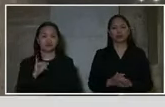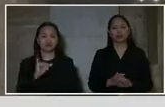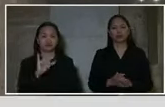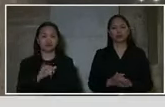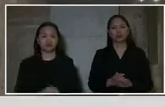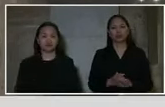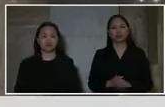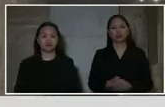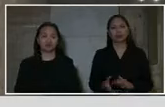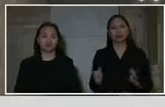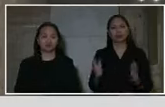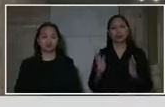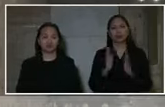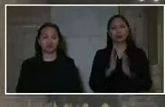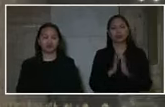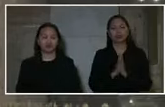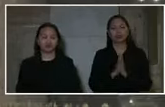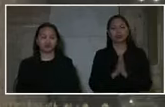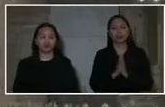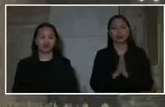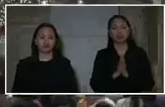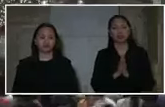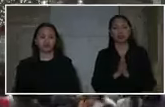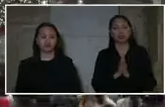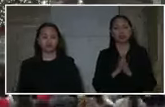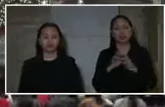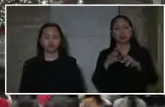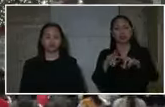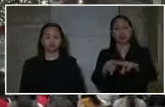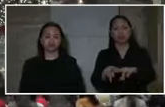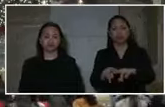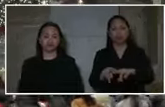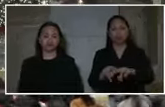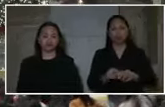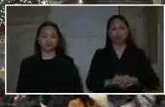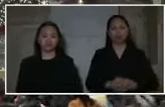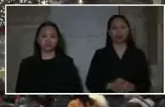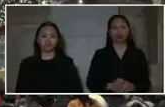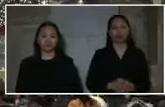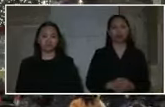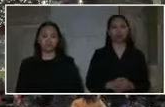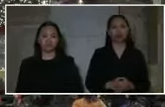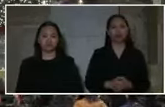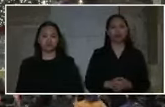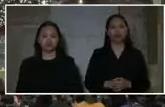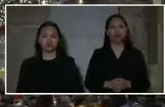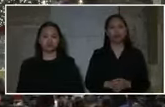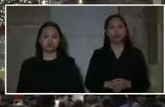walang hanggan. Amen. Magsiupo ang lahat.